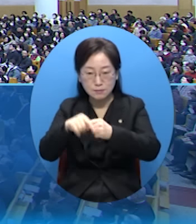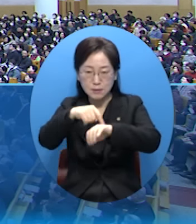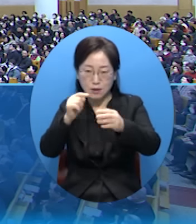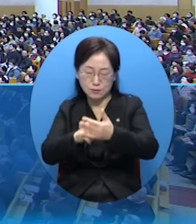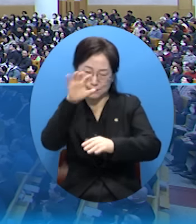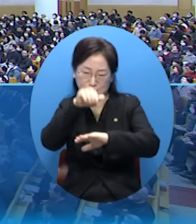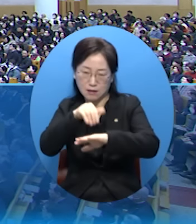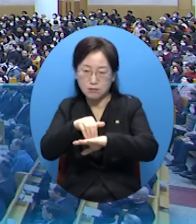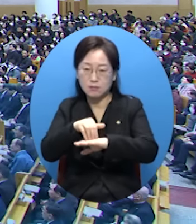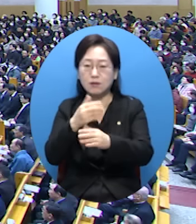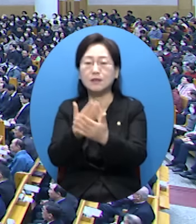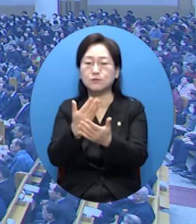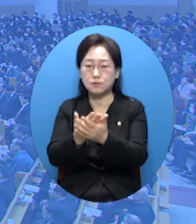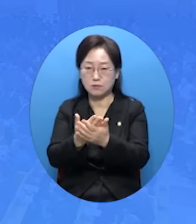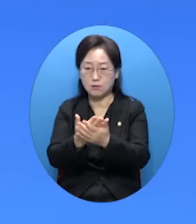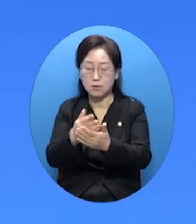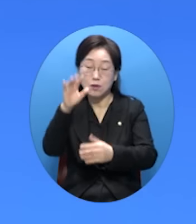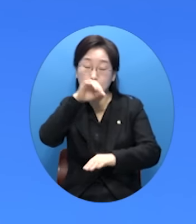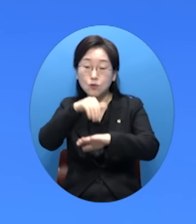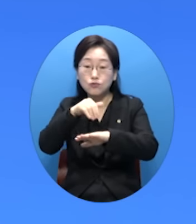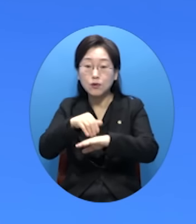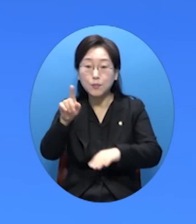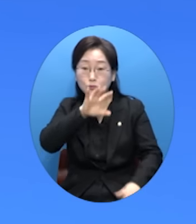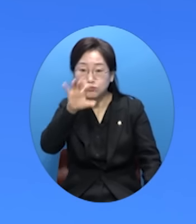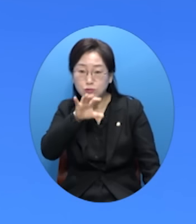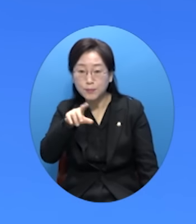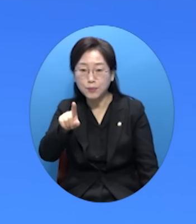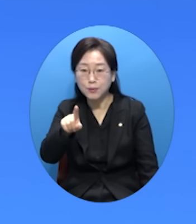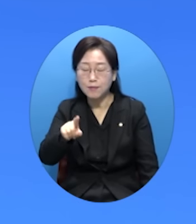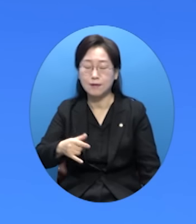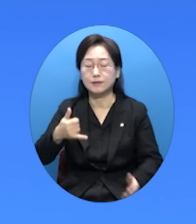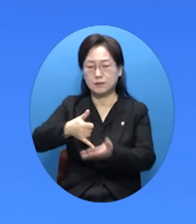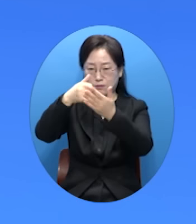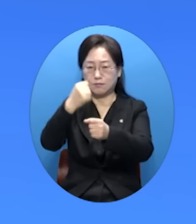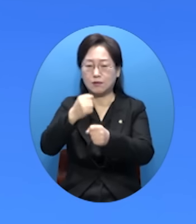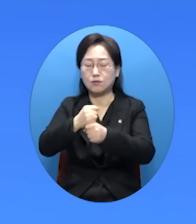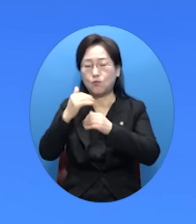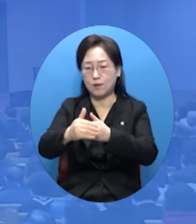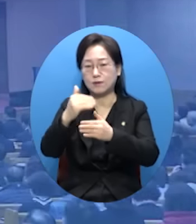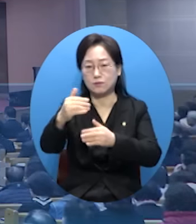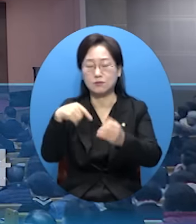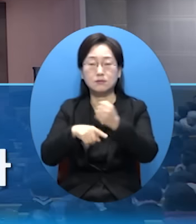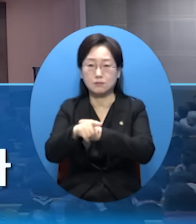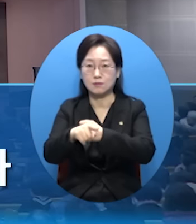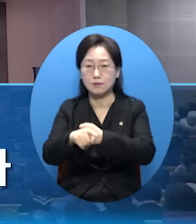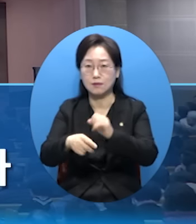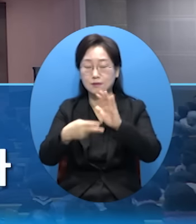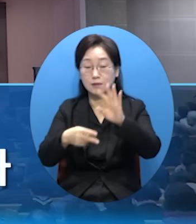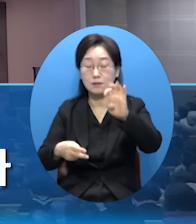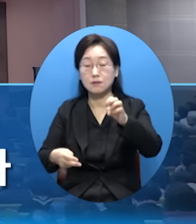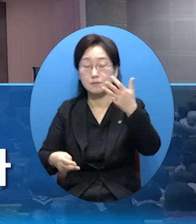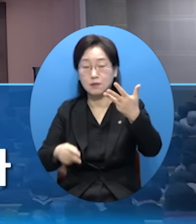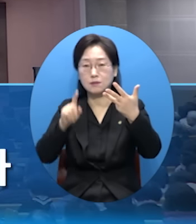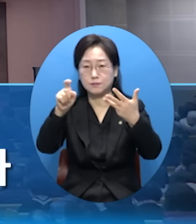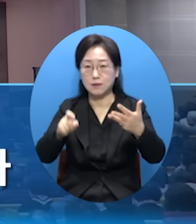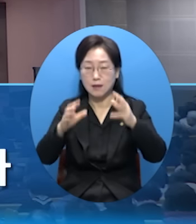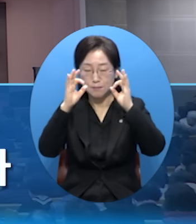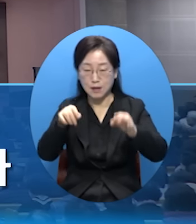단련하소서. 이 훈련은 인격을 만드는 과정입니다. 이사야 48장 10절입니다 보라 내가